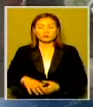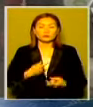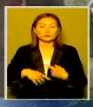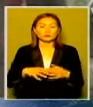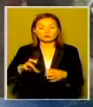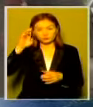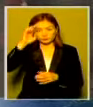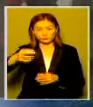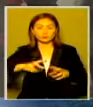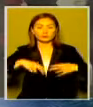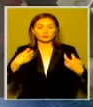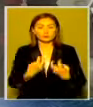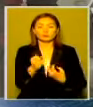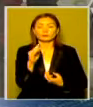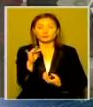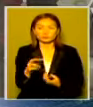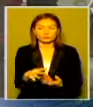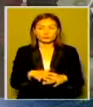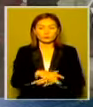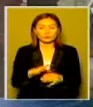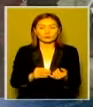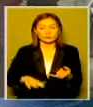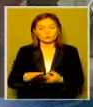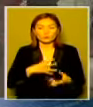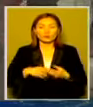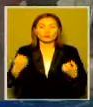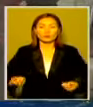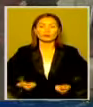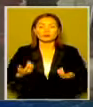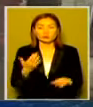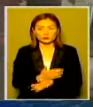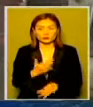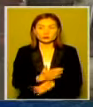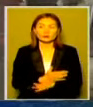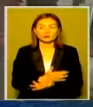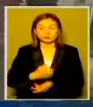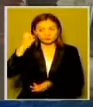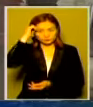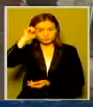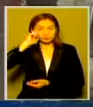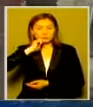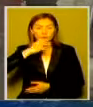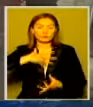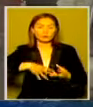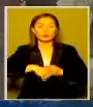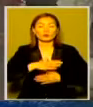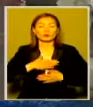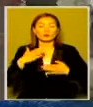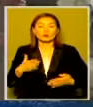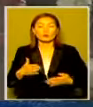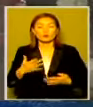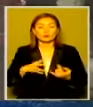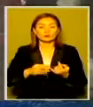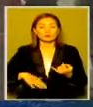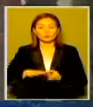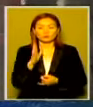Ономастическая государственная комиссия, акимат, население страны – все поддержали идею увековечить память ветерана. Всем огромное спасибо. Пусть